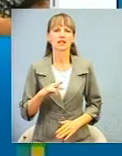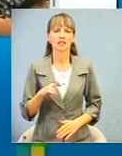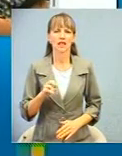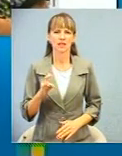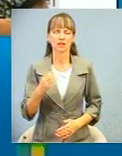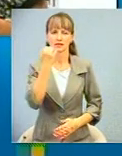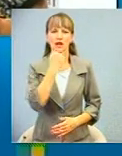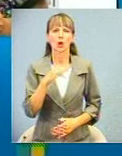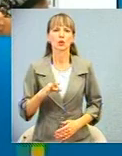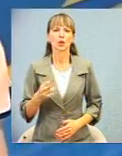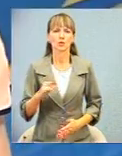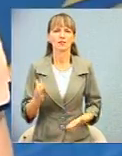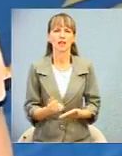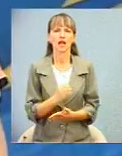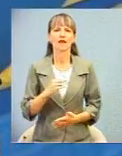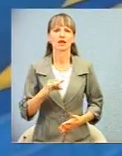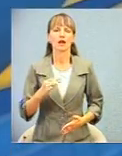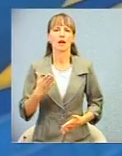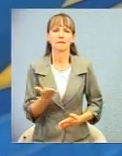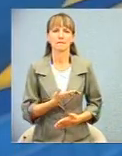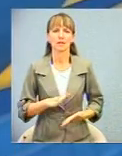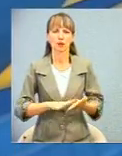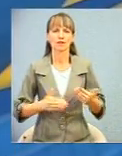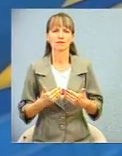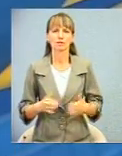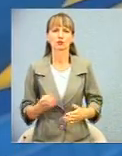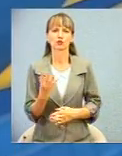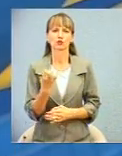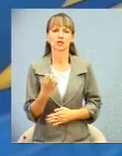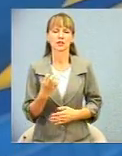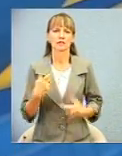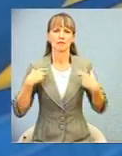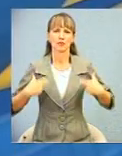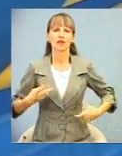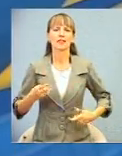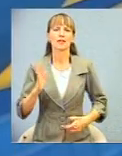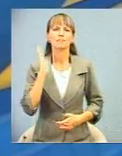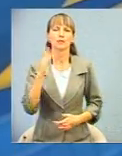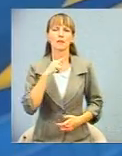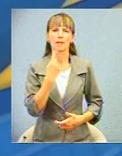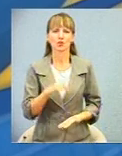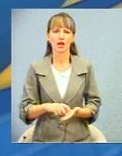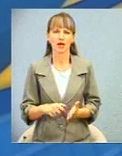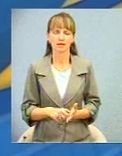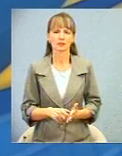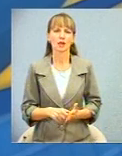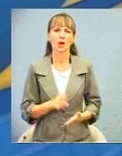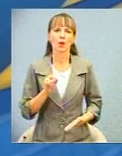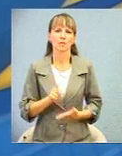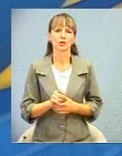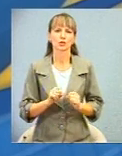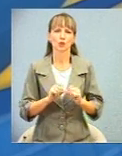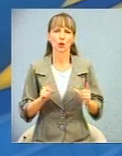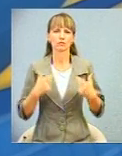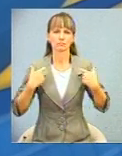Тоню. Вдалого вам ефіру. А ми продовжуємо випуск. 400 портфелів для майбутніх першачків. Невід'ємний шкільний атрибут